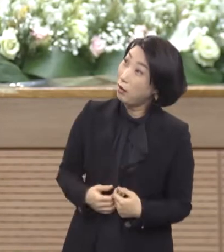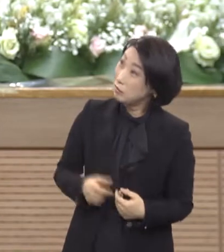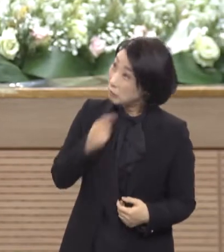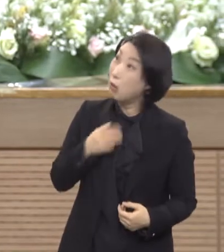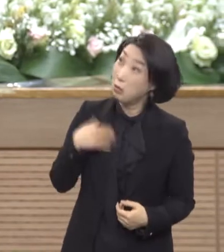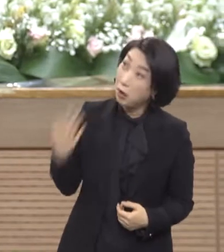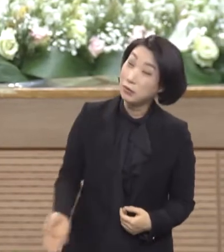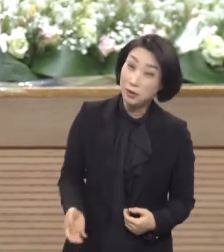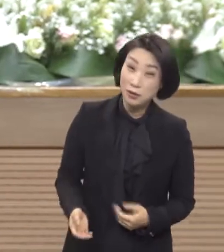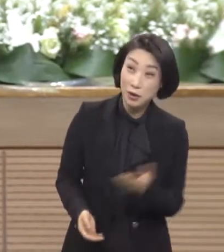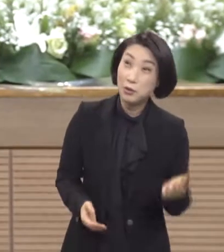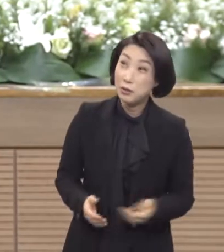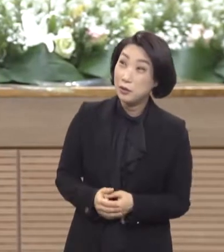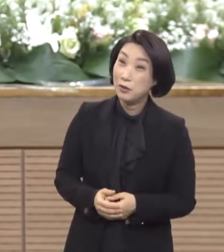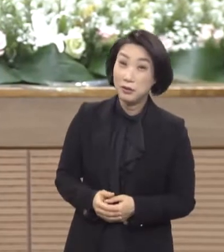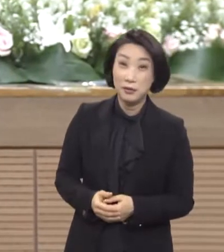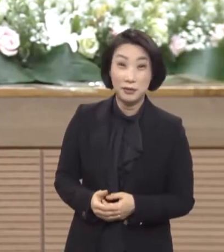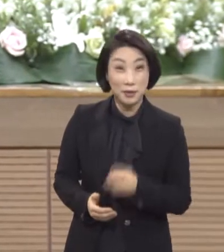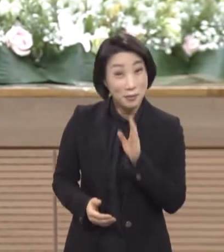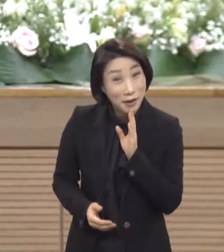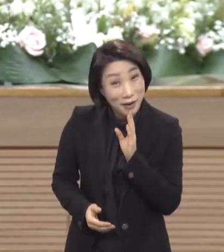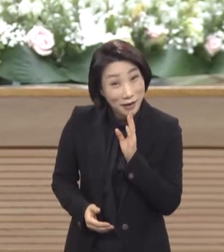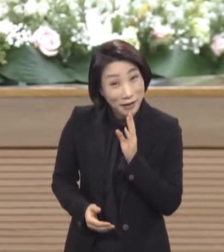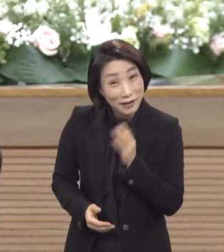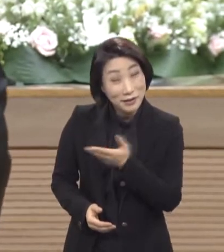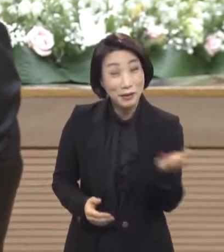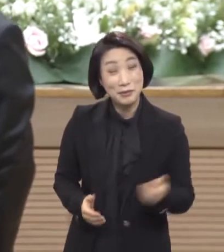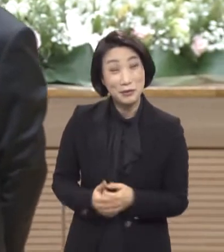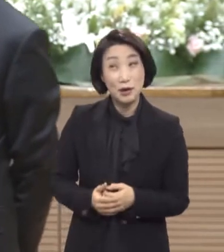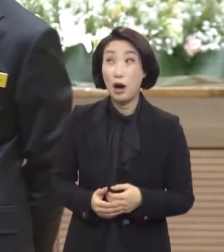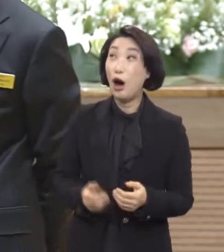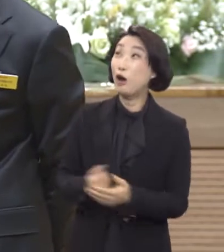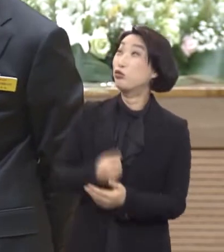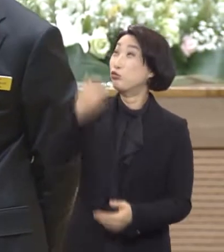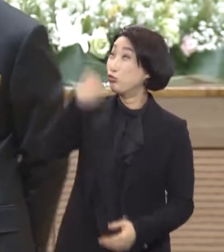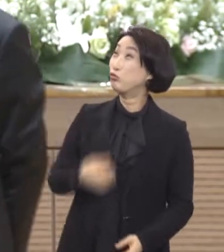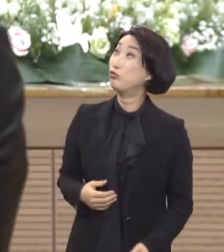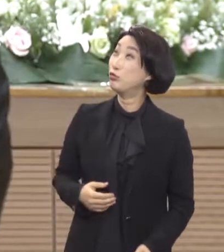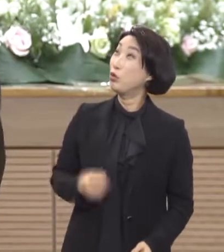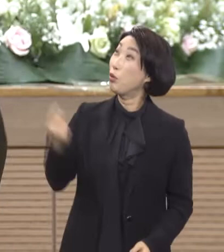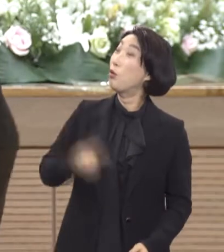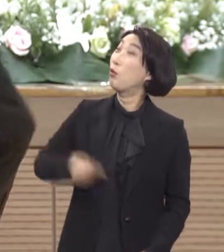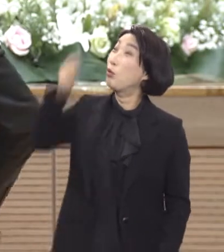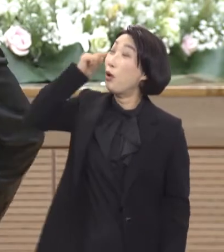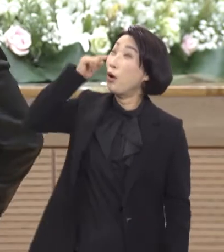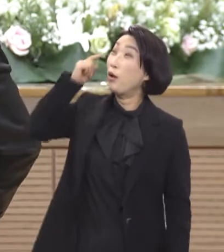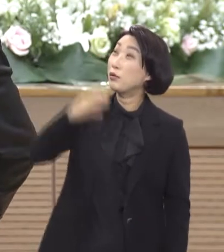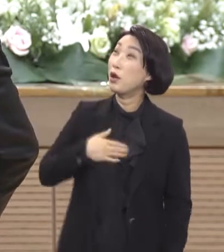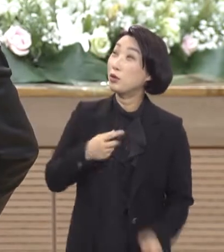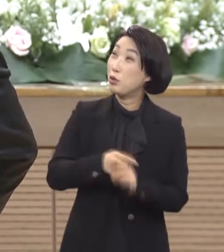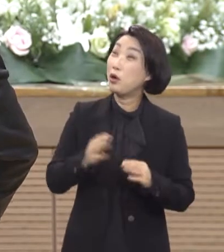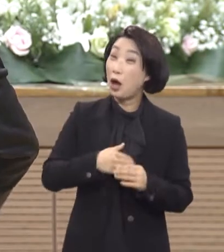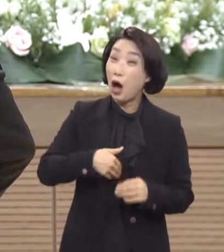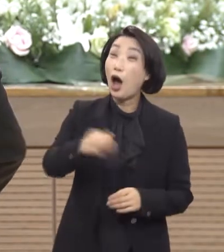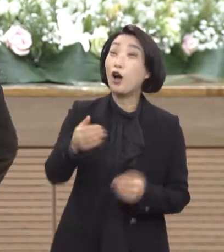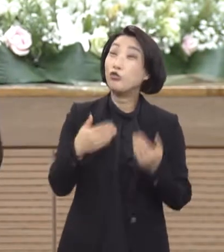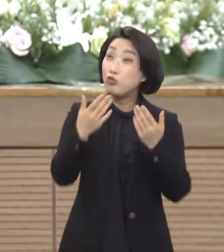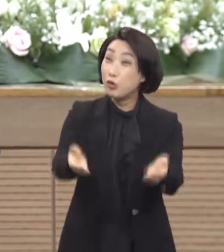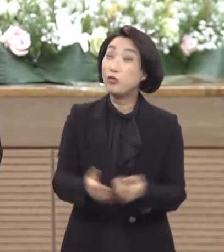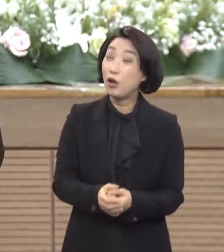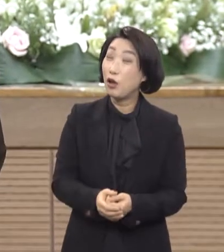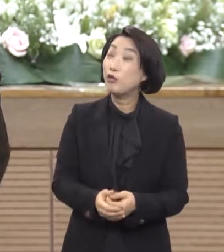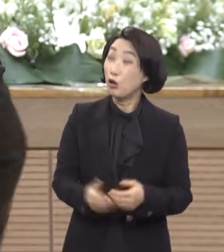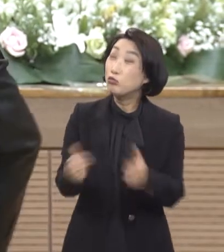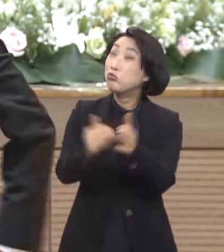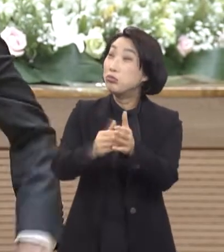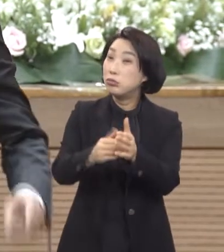말고 헐 테면 오고 말을 테면 말고 뭐 누가 아쉬워서 왔어? 뭐 내가 교회 한번 와줬는데